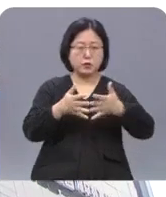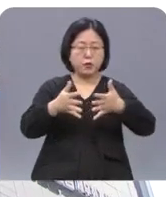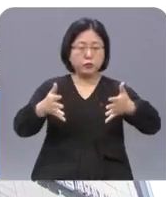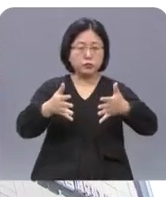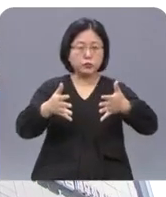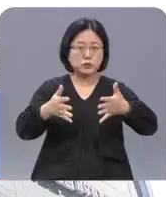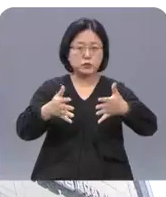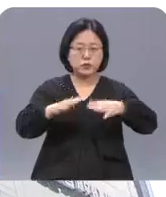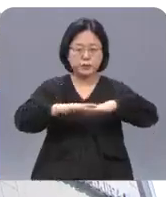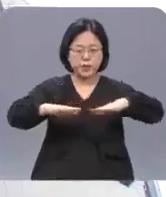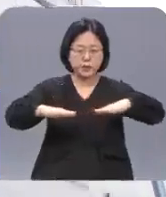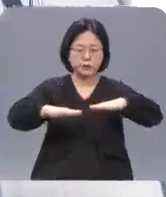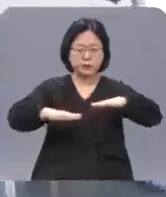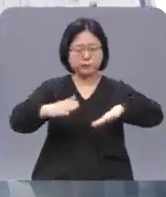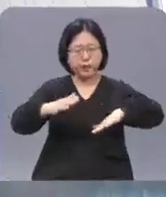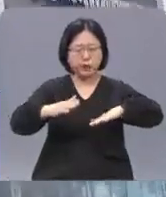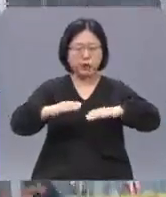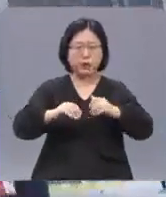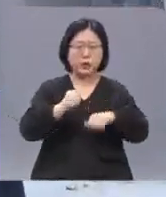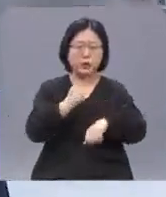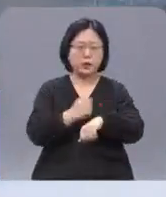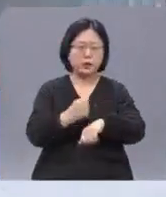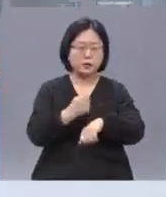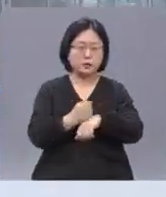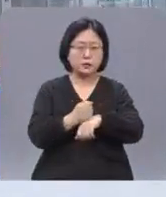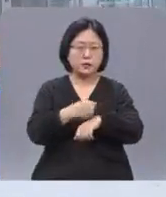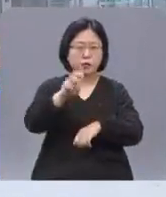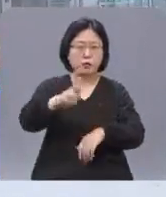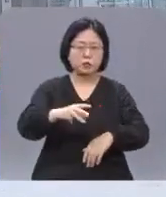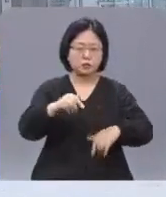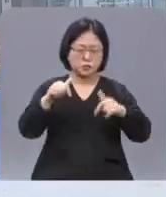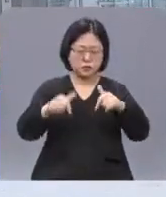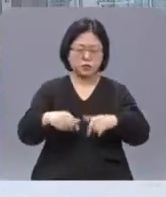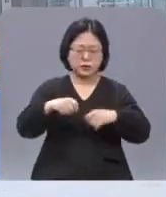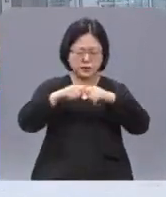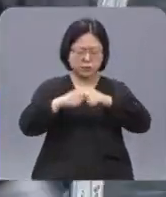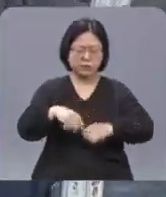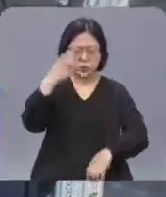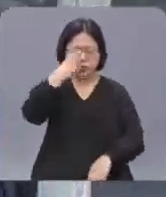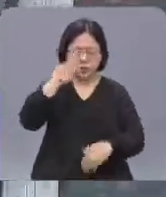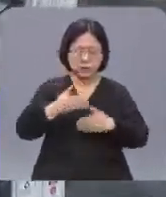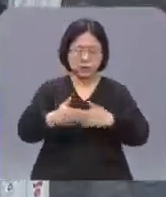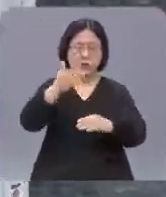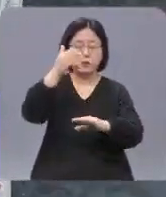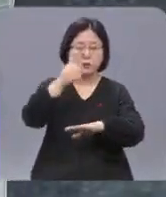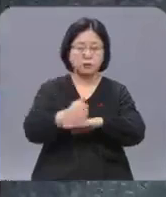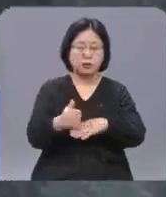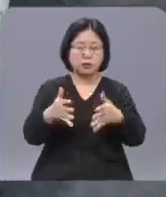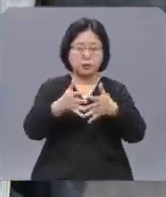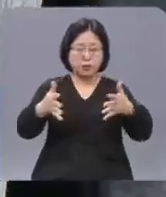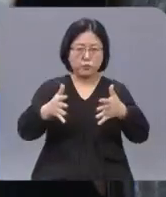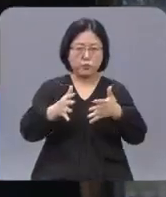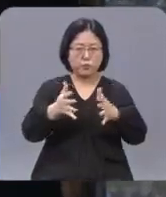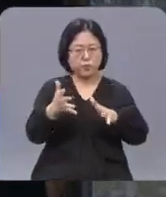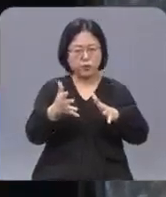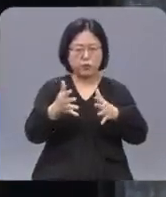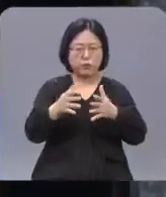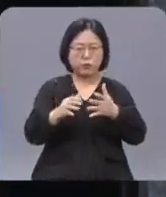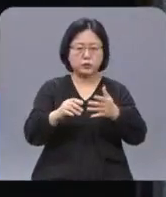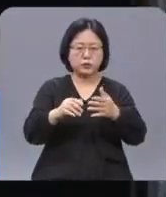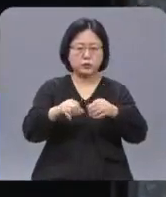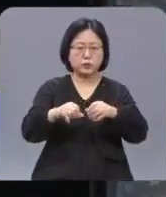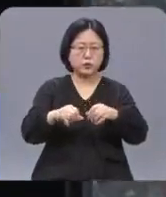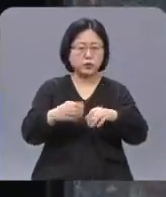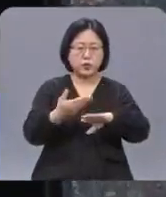건물에서 바닥 타일 들뜸 현상이 나타나 황조 서구가 정밀 조사를 진행한 결과 건물 변형이나 변이는